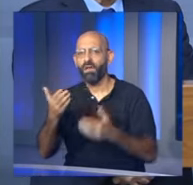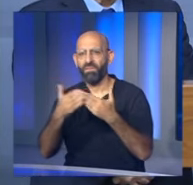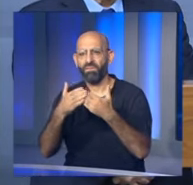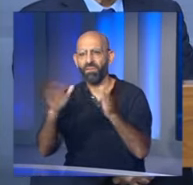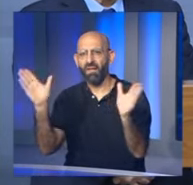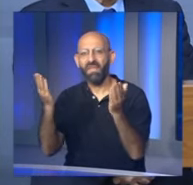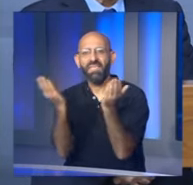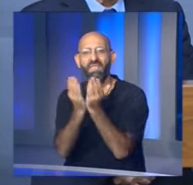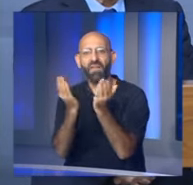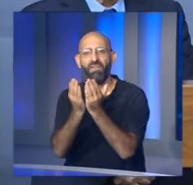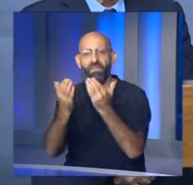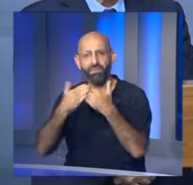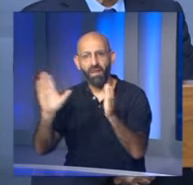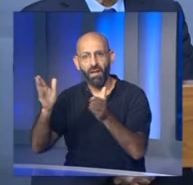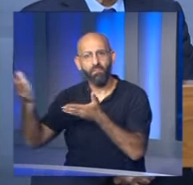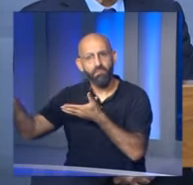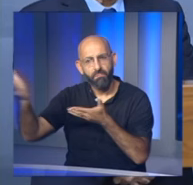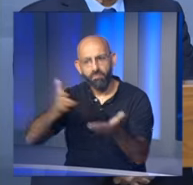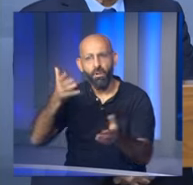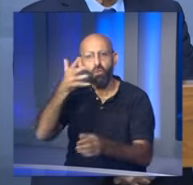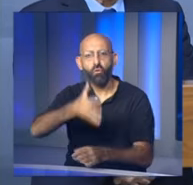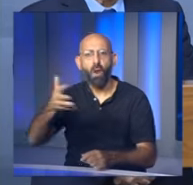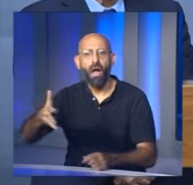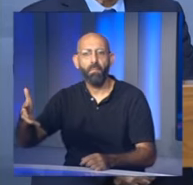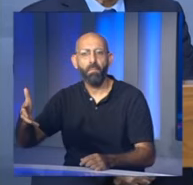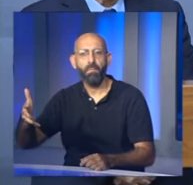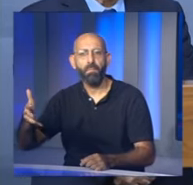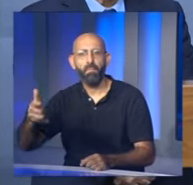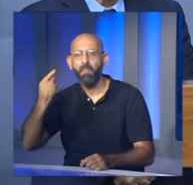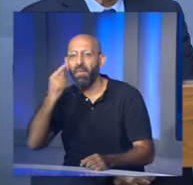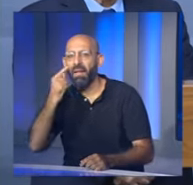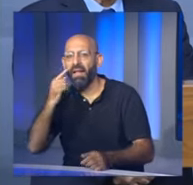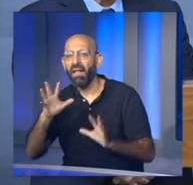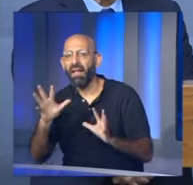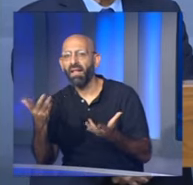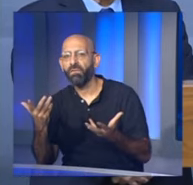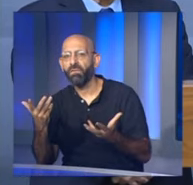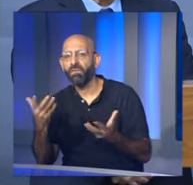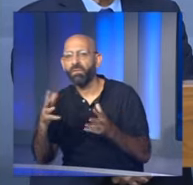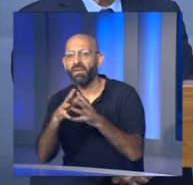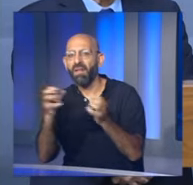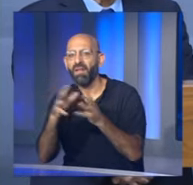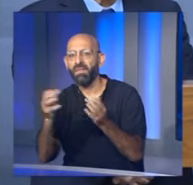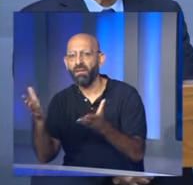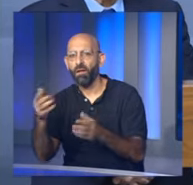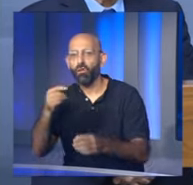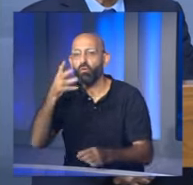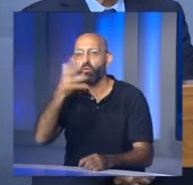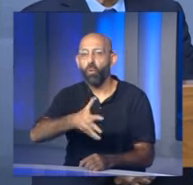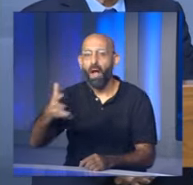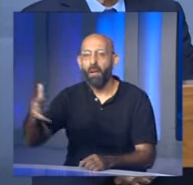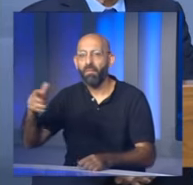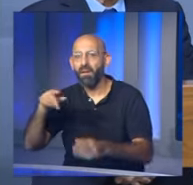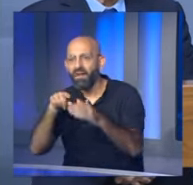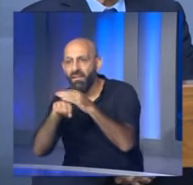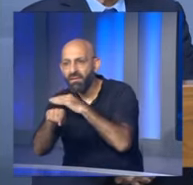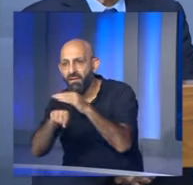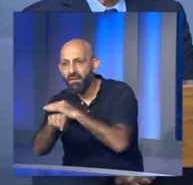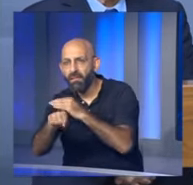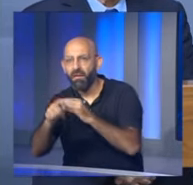المواضيع الوطنيه وما يمكن للجامعه اللبنانيه ان تساهم به ايضا وكان هم